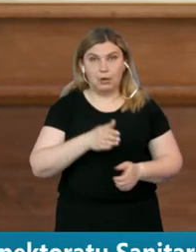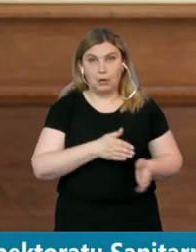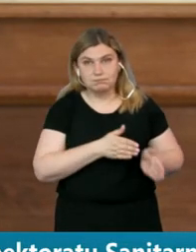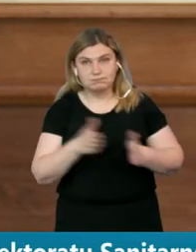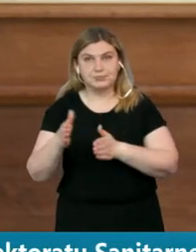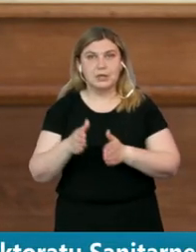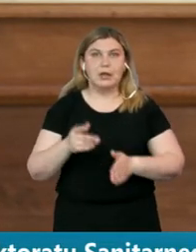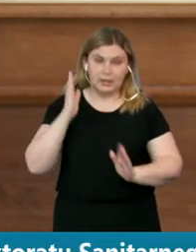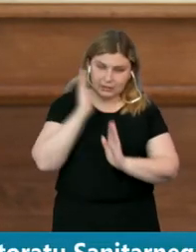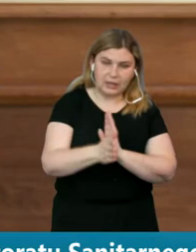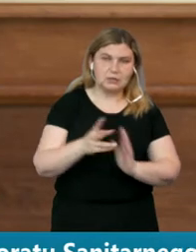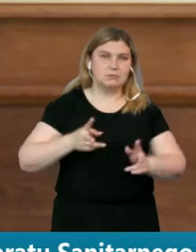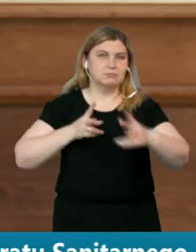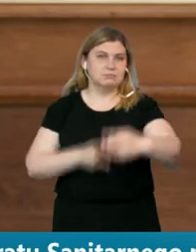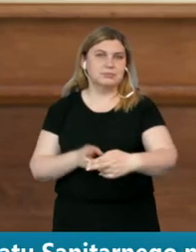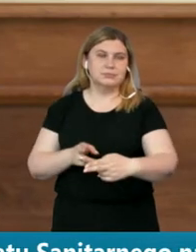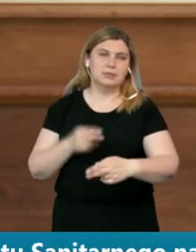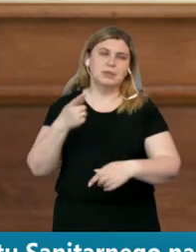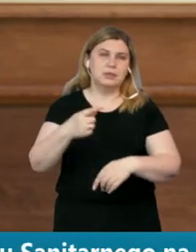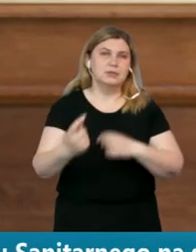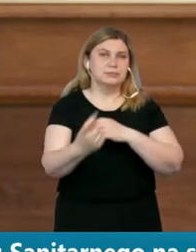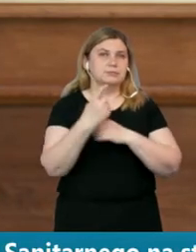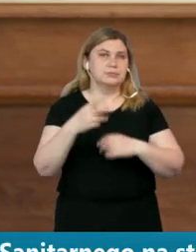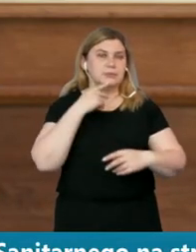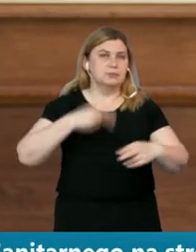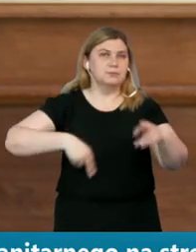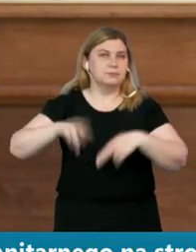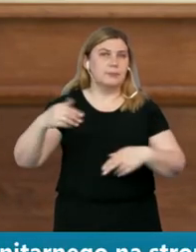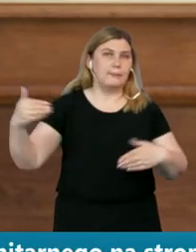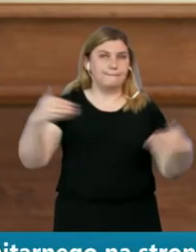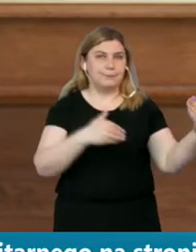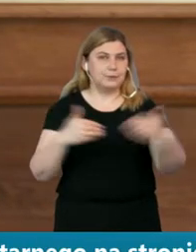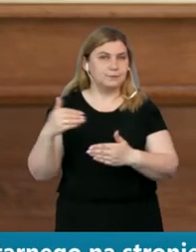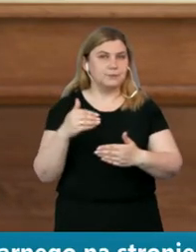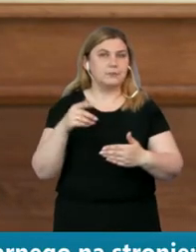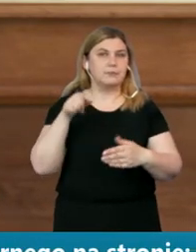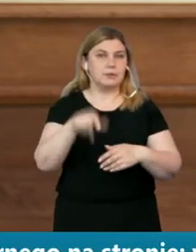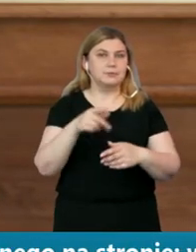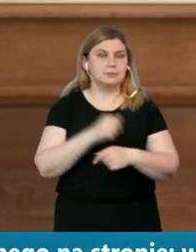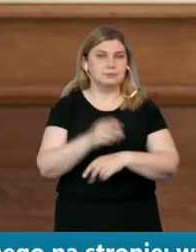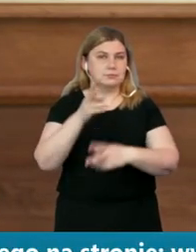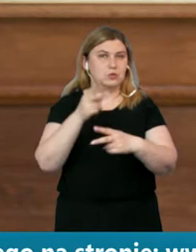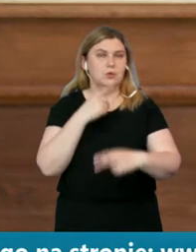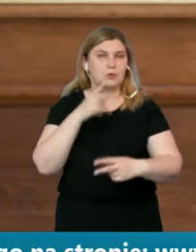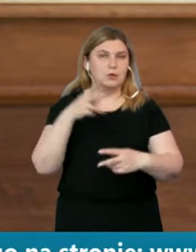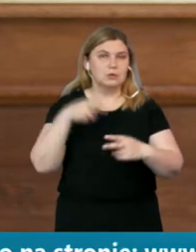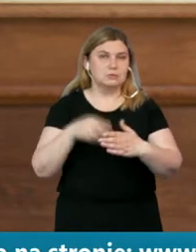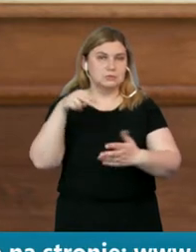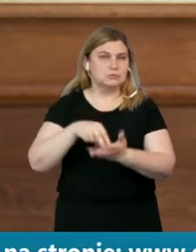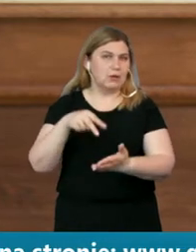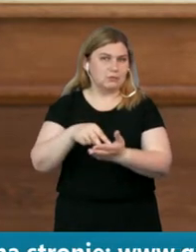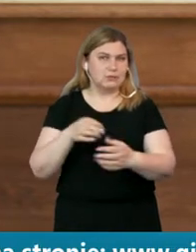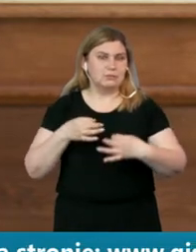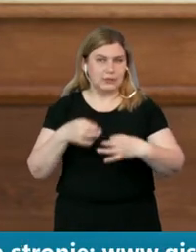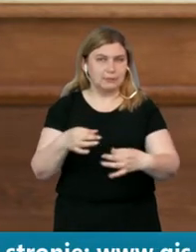skrzyżowania, wjeżdżają na nie, blokują ruch w przeciwną stronę czy poprzeczny i to powoduje określone komplikacje